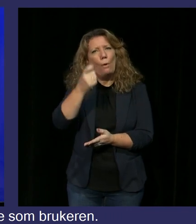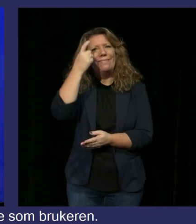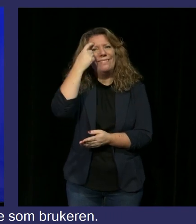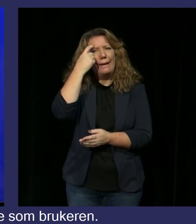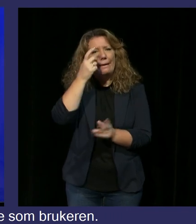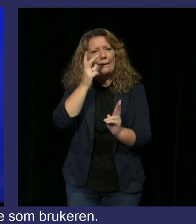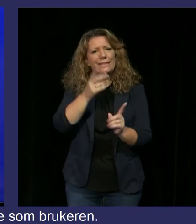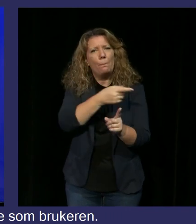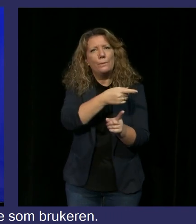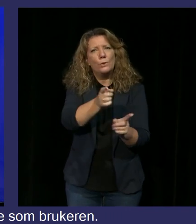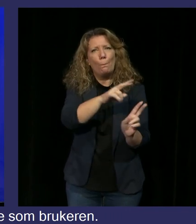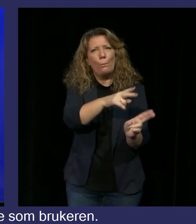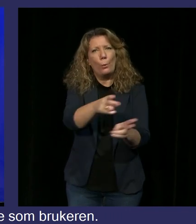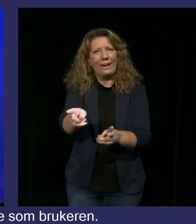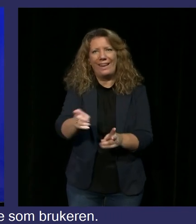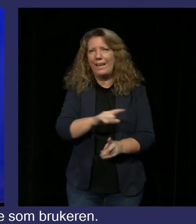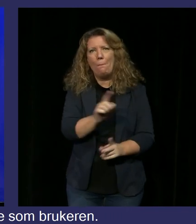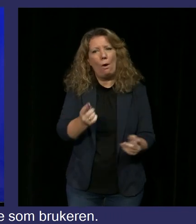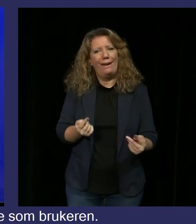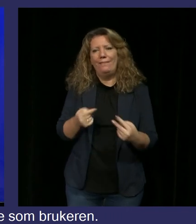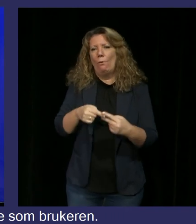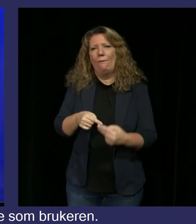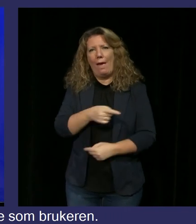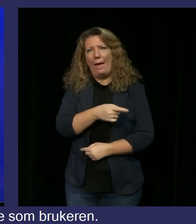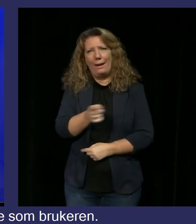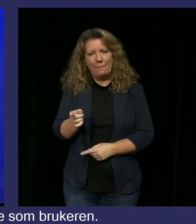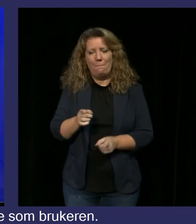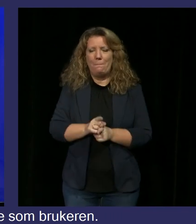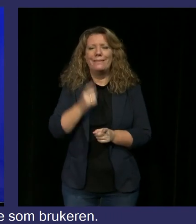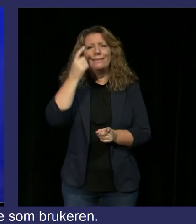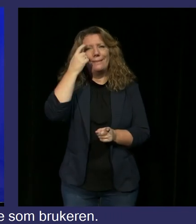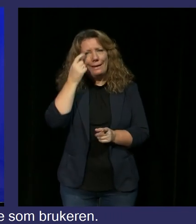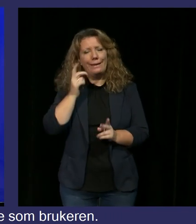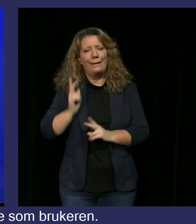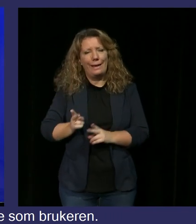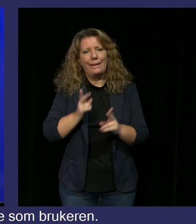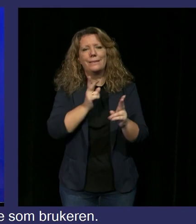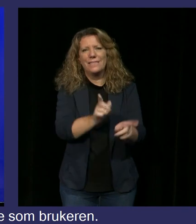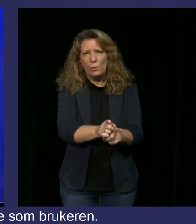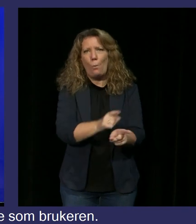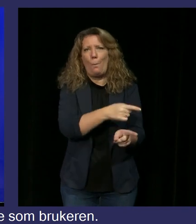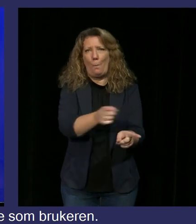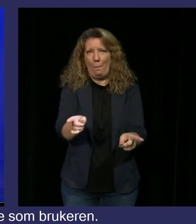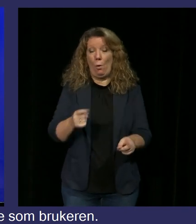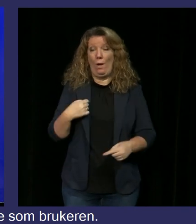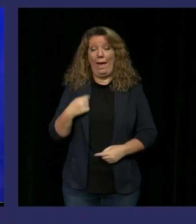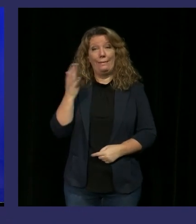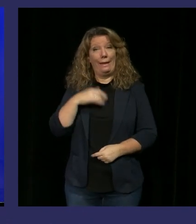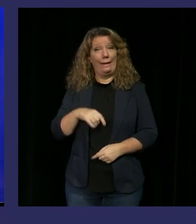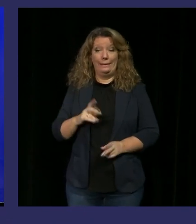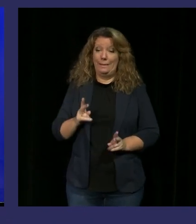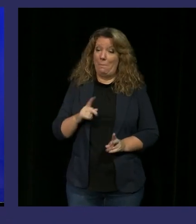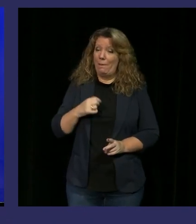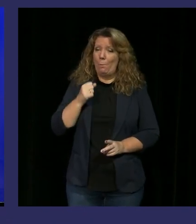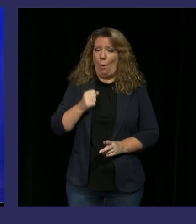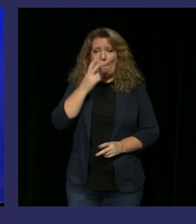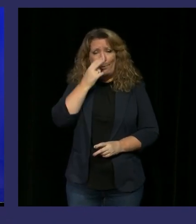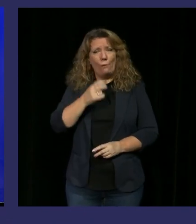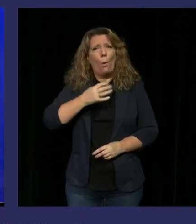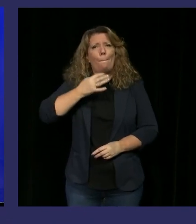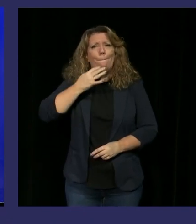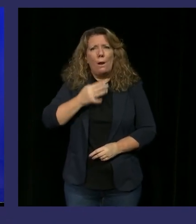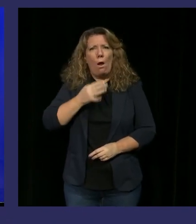involvere som brukeren, men tenke som brukeren. Og da tenker jeg at kanskje vi skal prøve å snakke snakke som brukeren da, og ikke